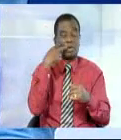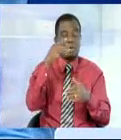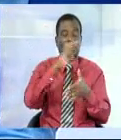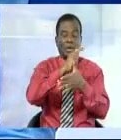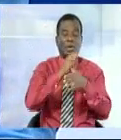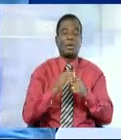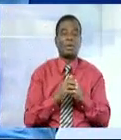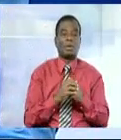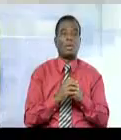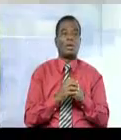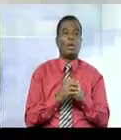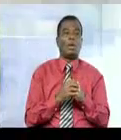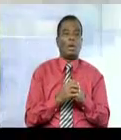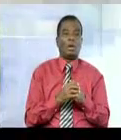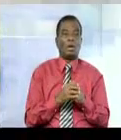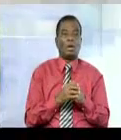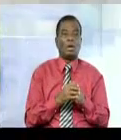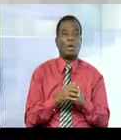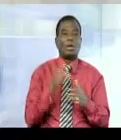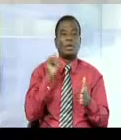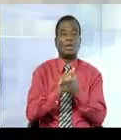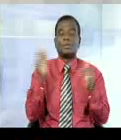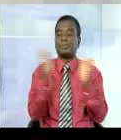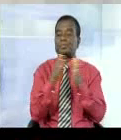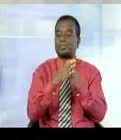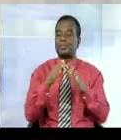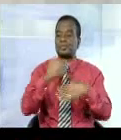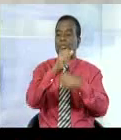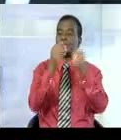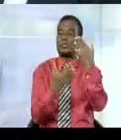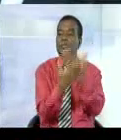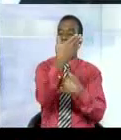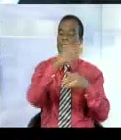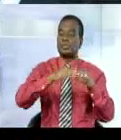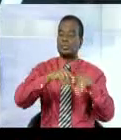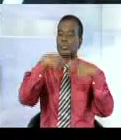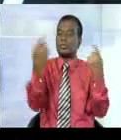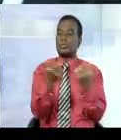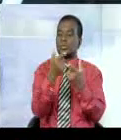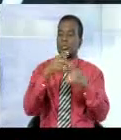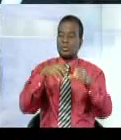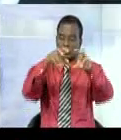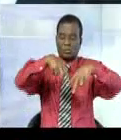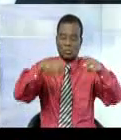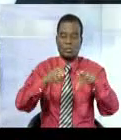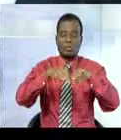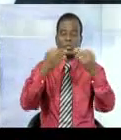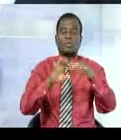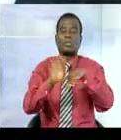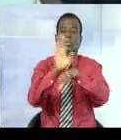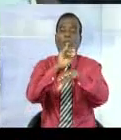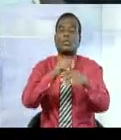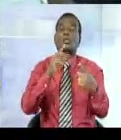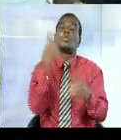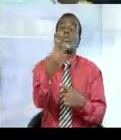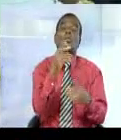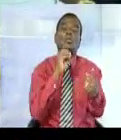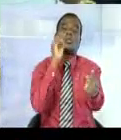Gongomé, Aboussanogo. Cet atelier initié par la plateforme d'action nationale pour l'agriculture familiale en Côte d'Ivoire a